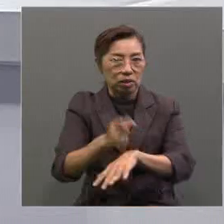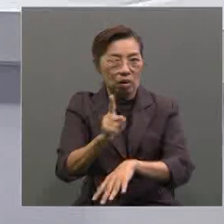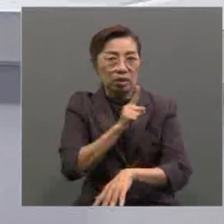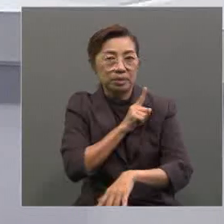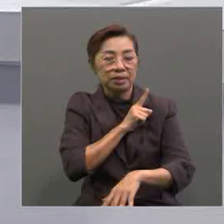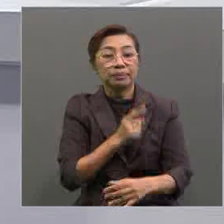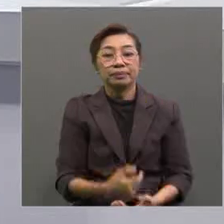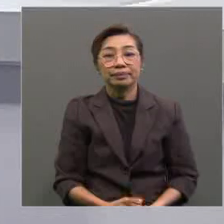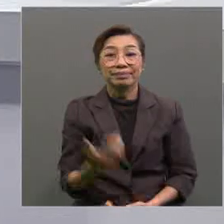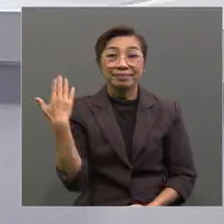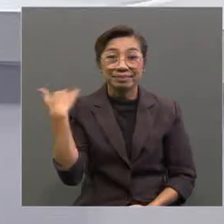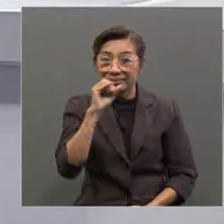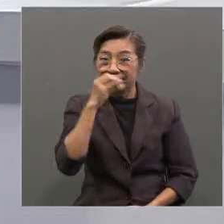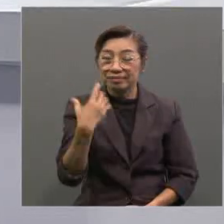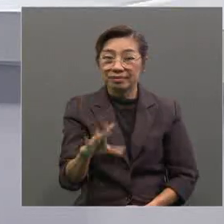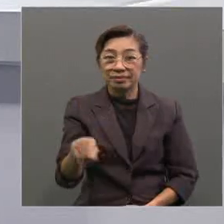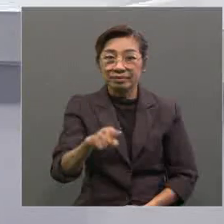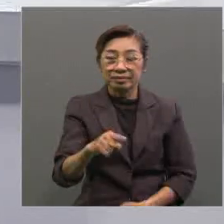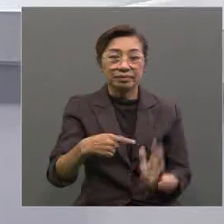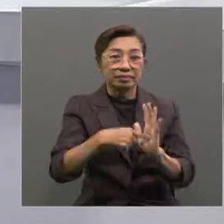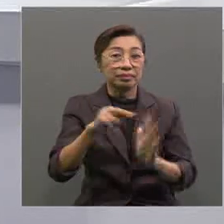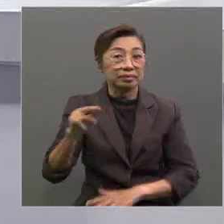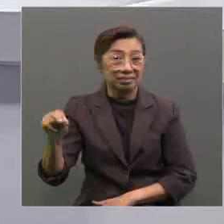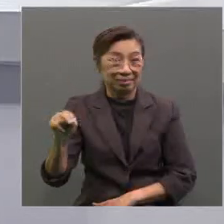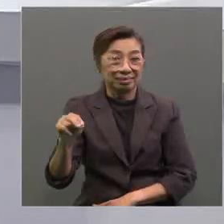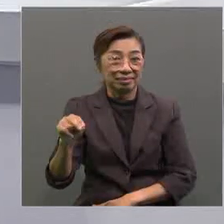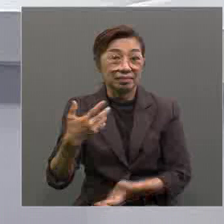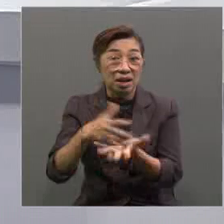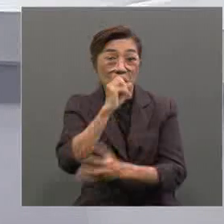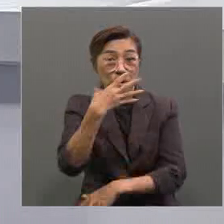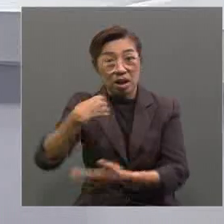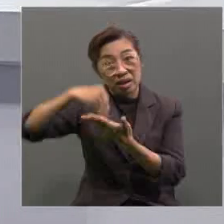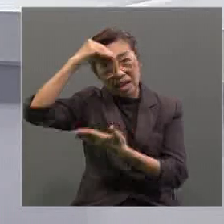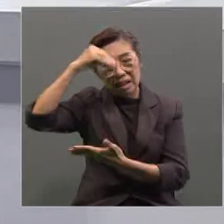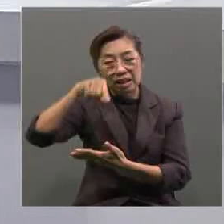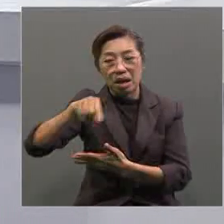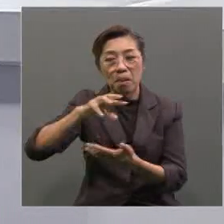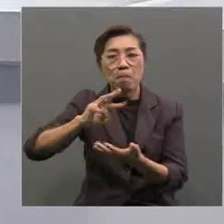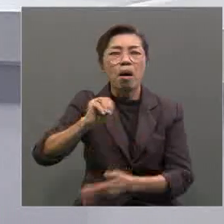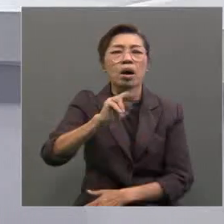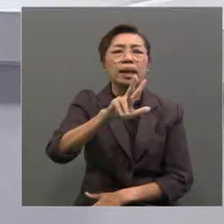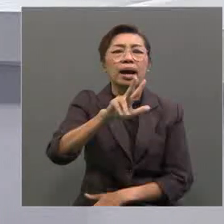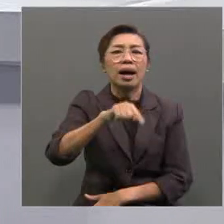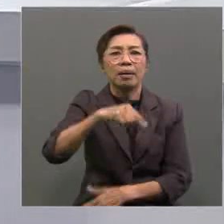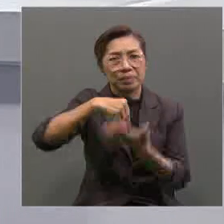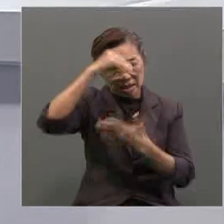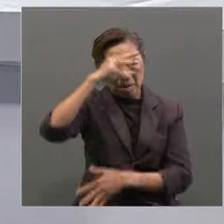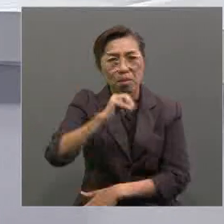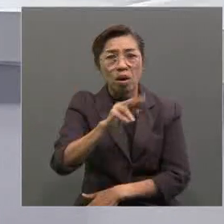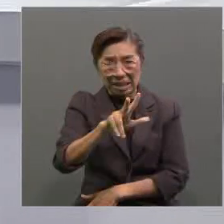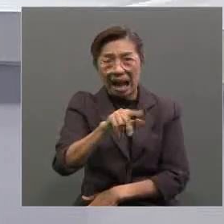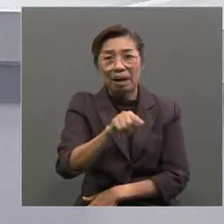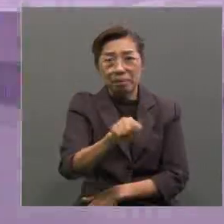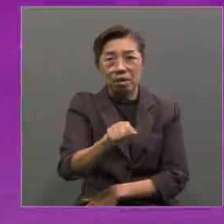อย่างที่คุยกันไปได้แต่ตอนต้นรายการนะคะที่จังหวัดนนทบุรีคุณผู้ชมคะนักเรียนค่ะอยู่ชั้นแค่ม.3เท่านั้นเองเขาบอกว่าต้องใช้คำว่าหนี